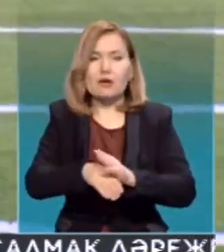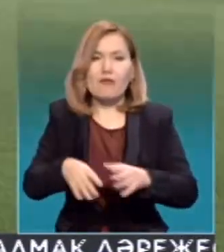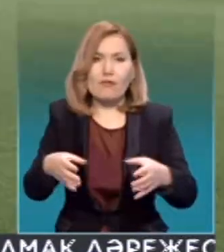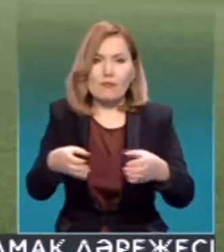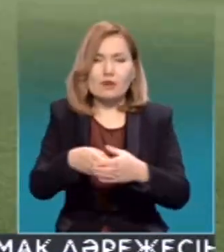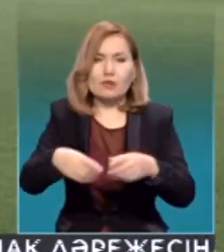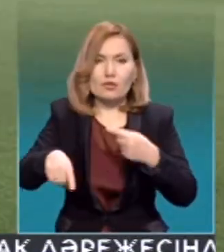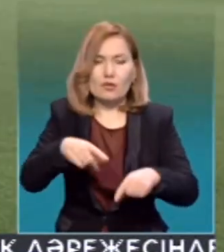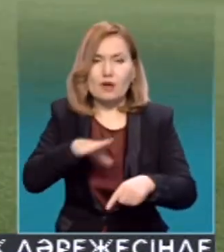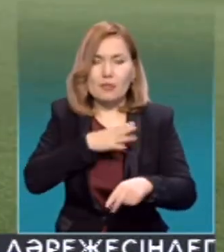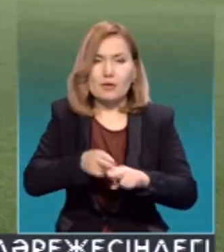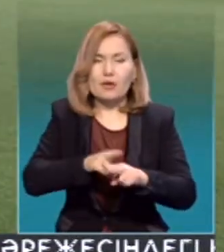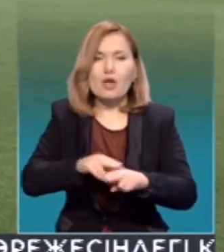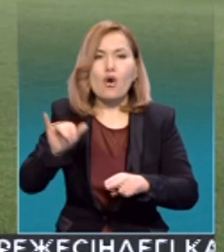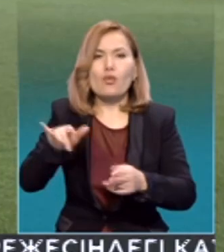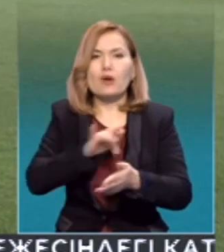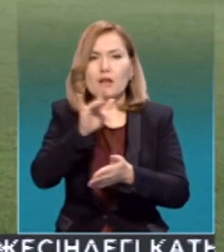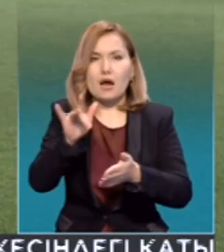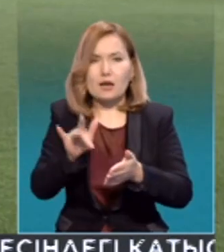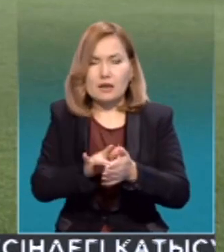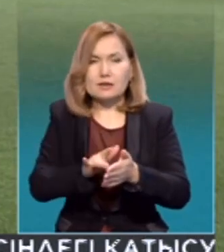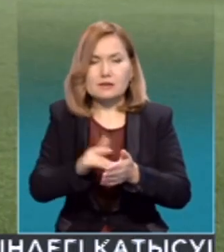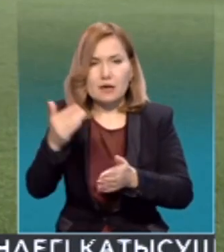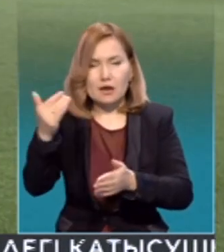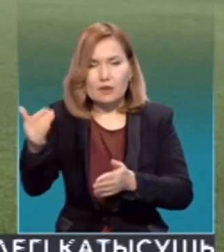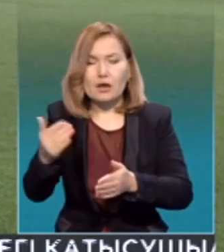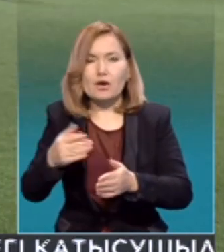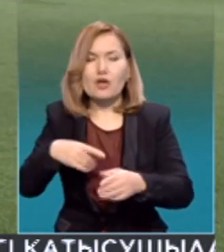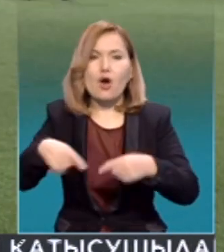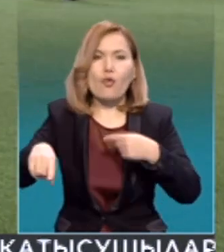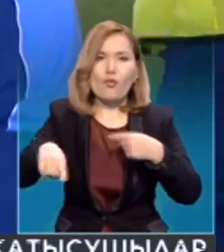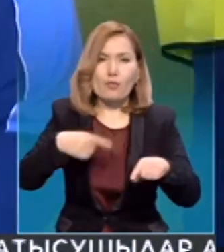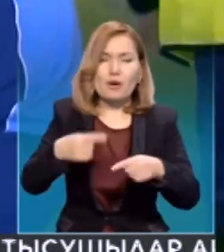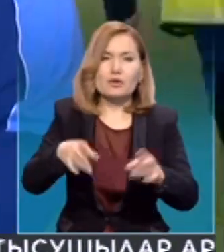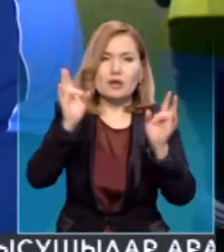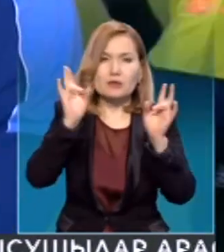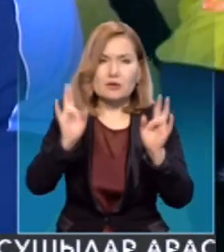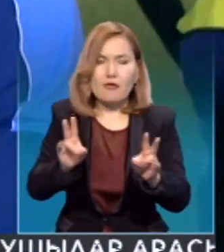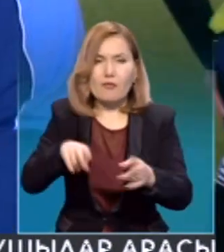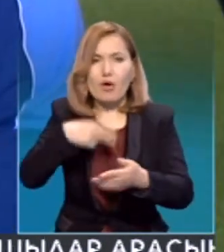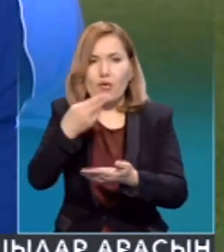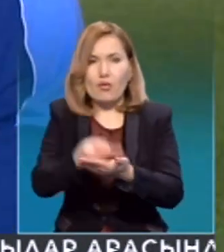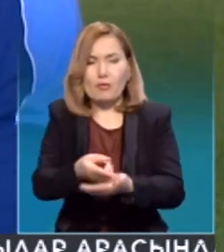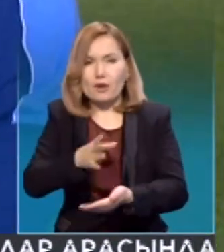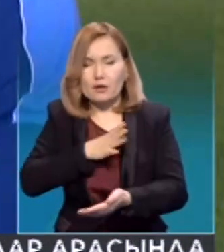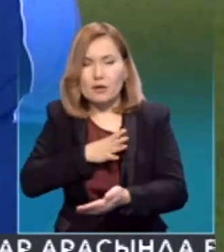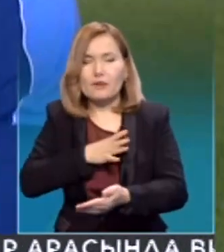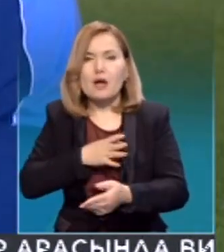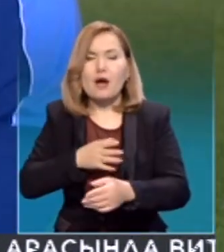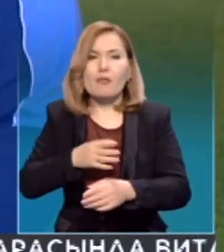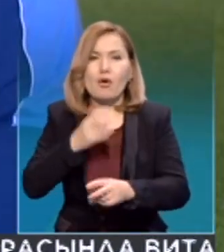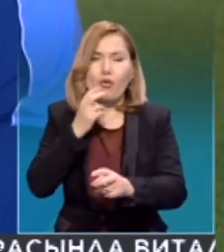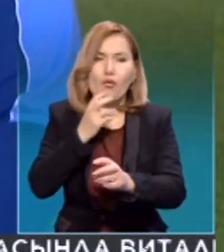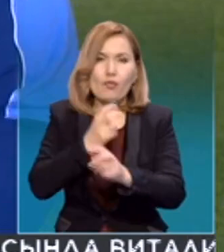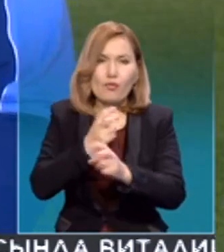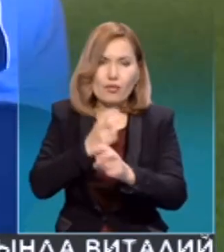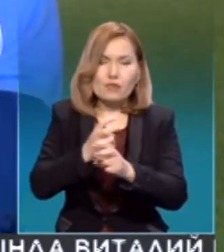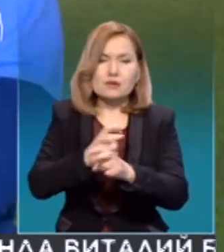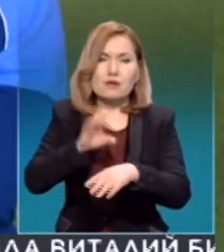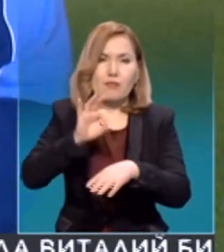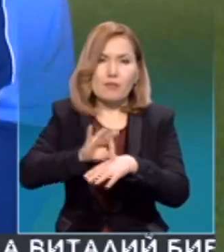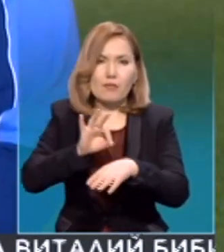ойындардың біріне Орал қаласында болғанда ойын кезінде травма алып қалам. Маған диагноз қойды: остеогенная саркома большевицовой